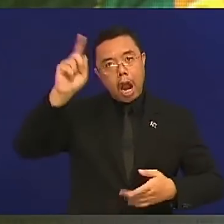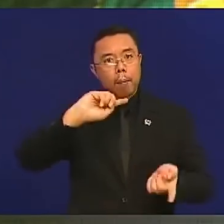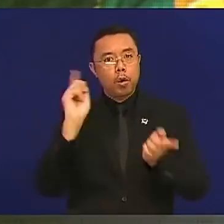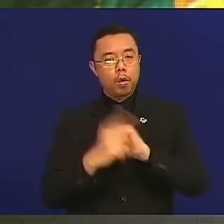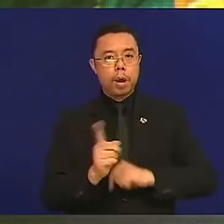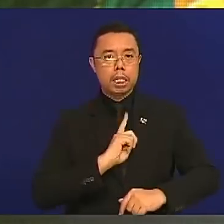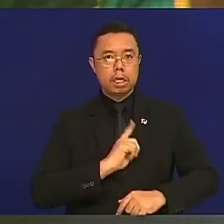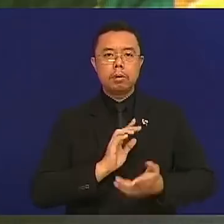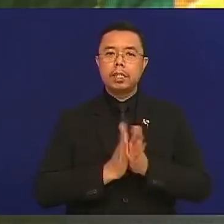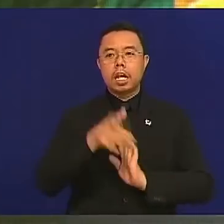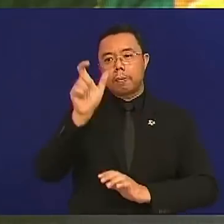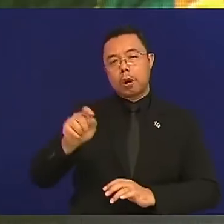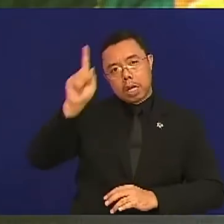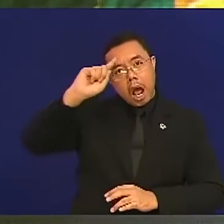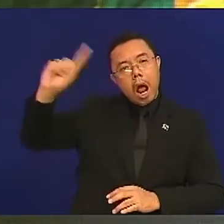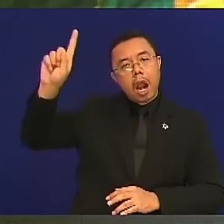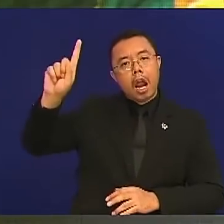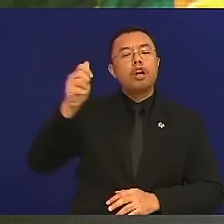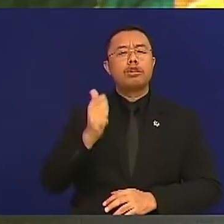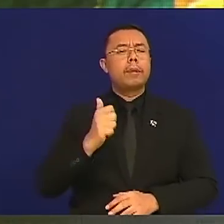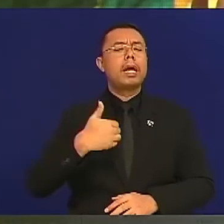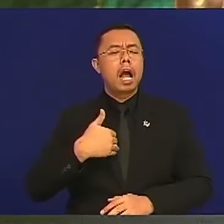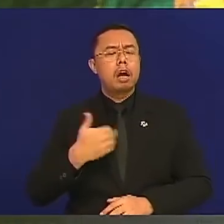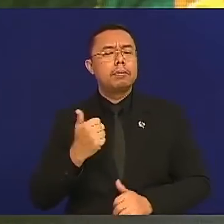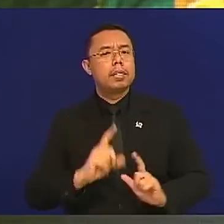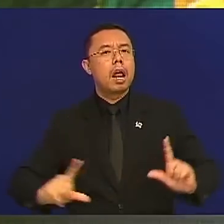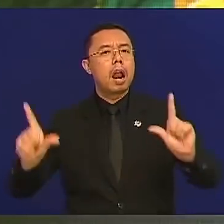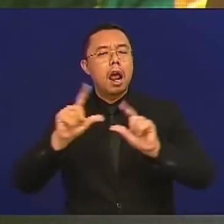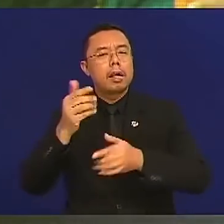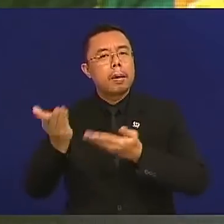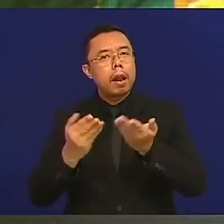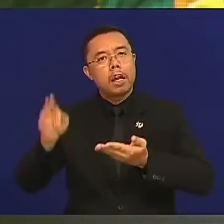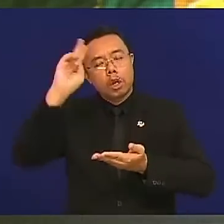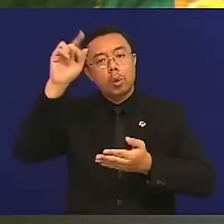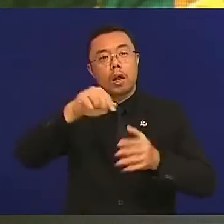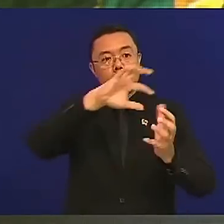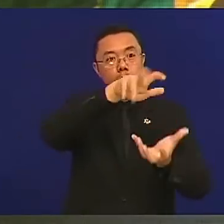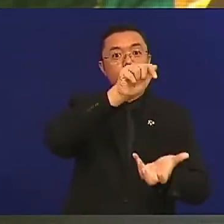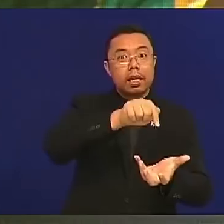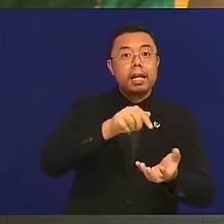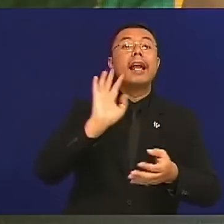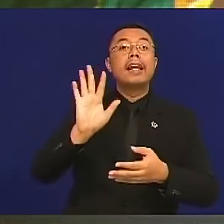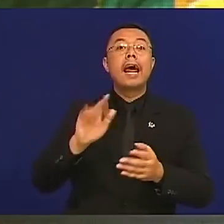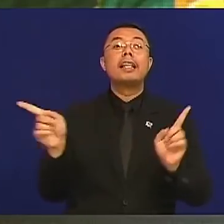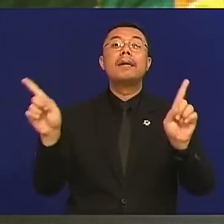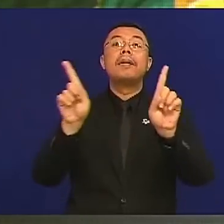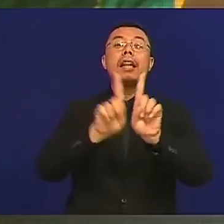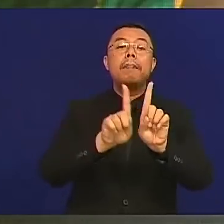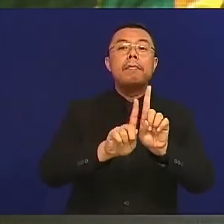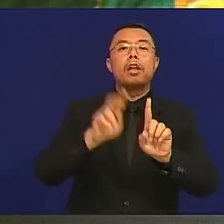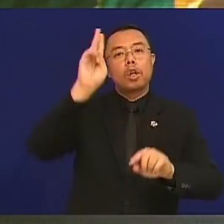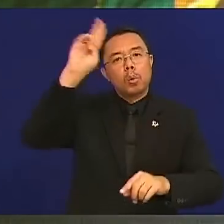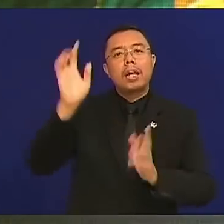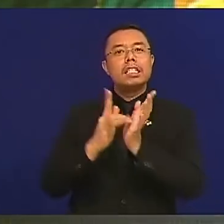diriku untuk menjadi manusia Allah. Supaya aku bisa layak melayani Tuhan di bumi ini. Dan nanti mendampingi